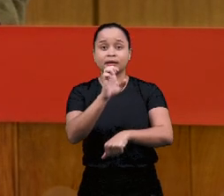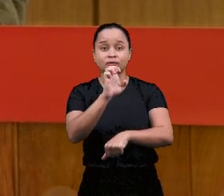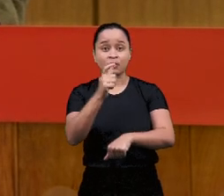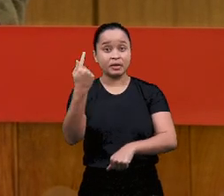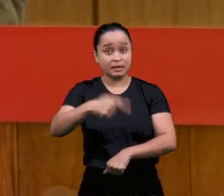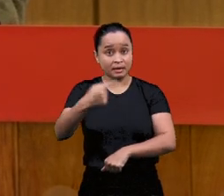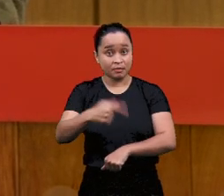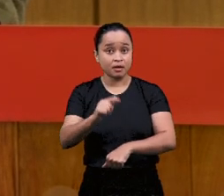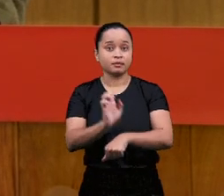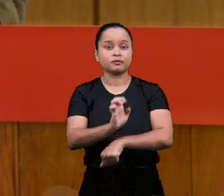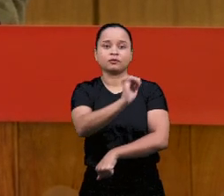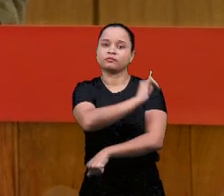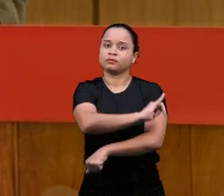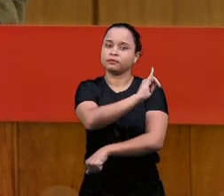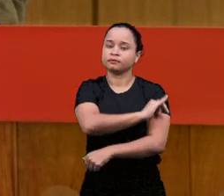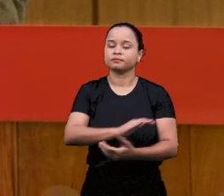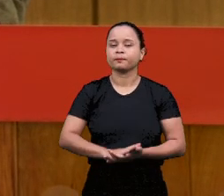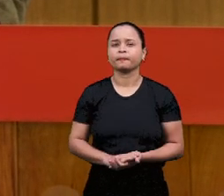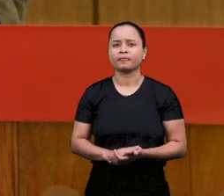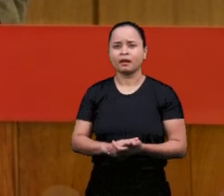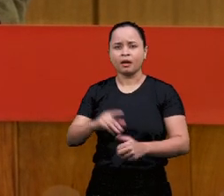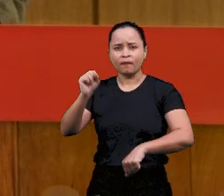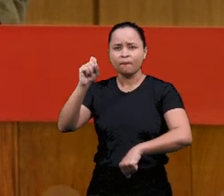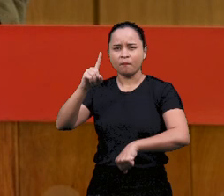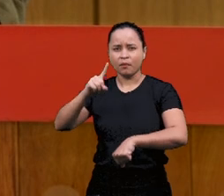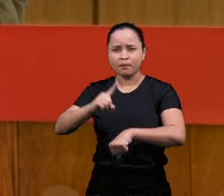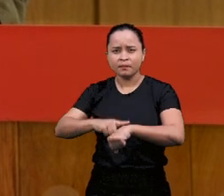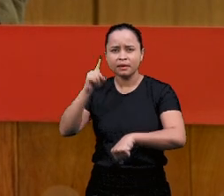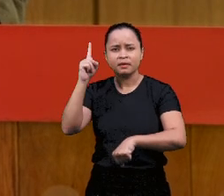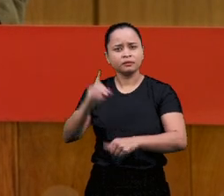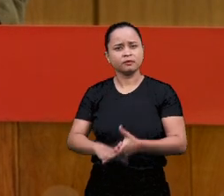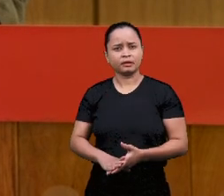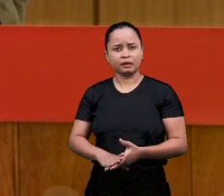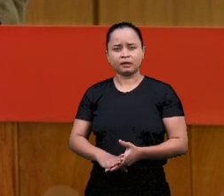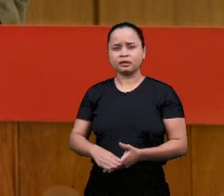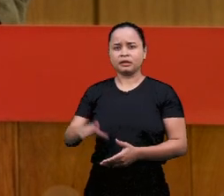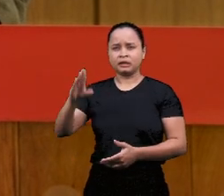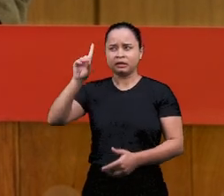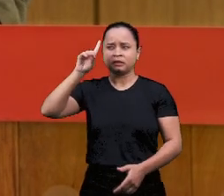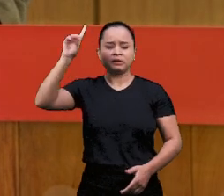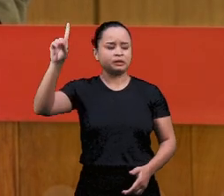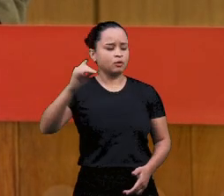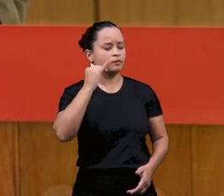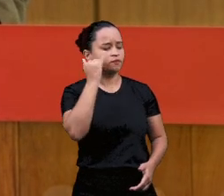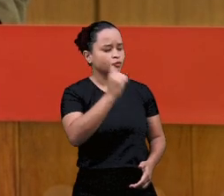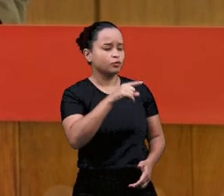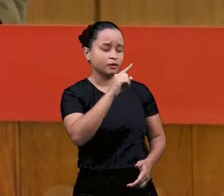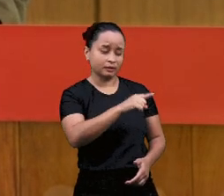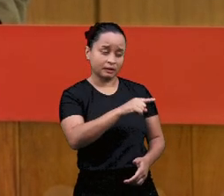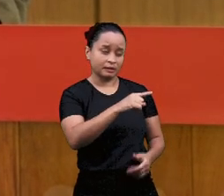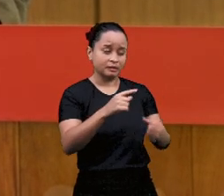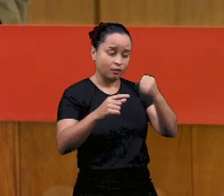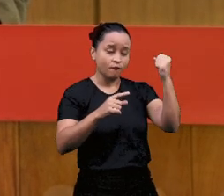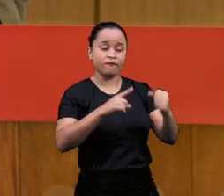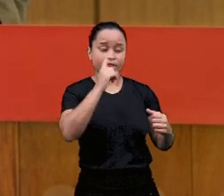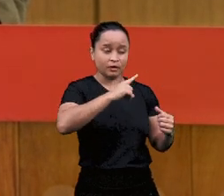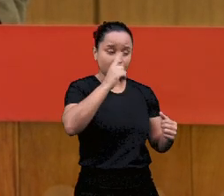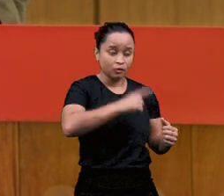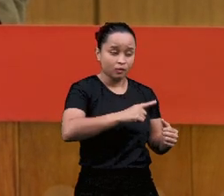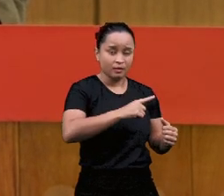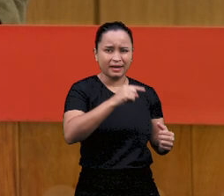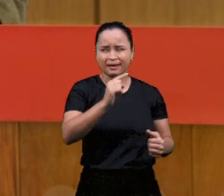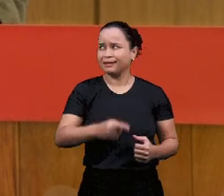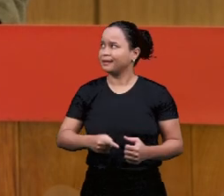été repris par Dieu à travers le prophète Samuel. Saül, en plus de ne pas reconnaître son péché, il